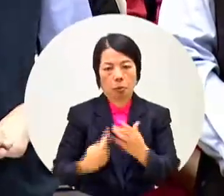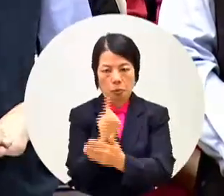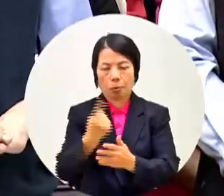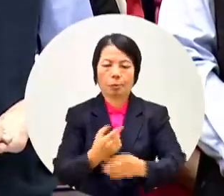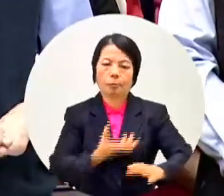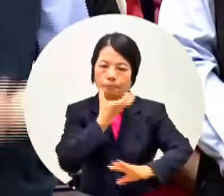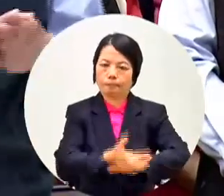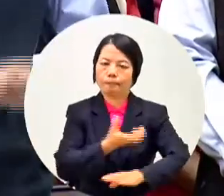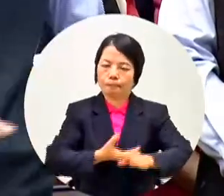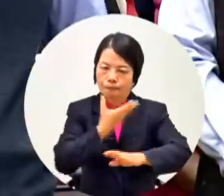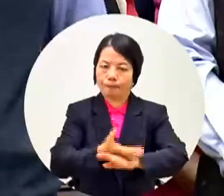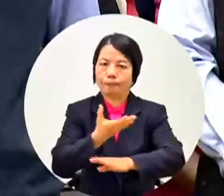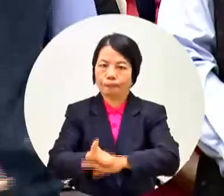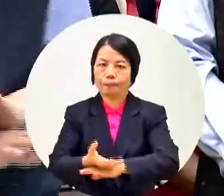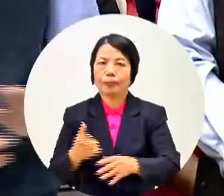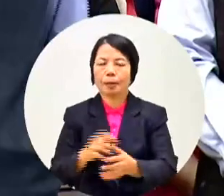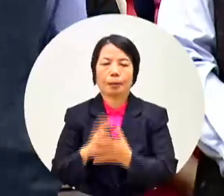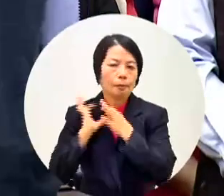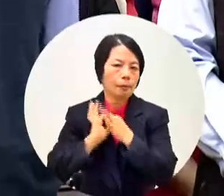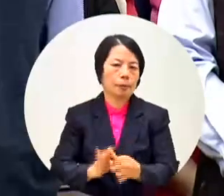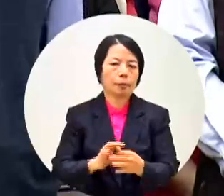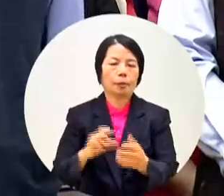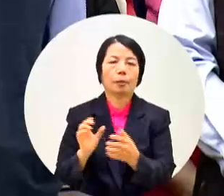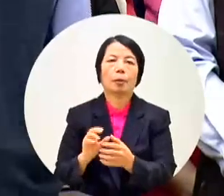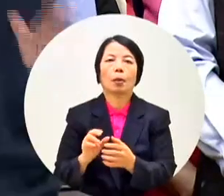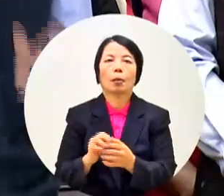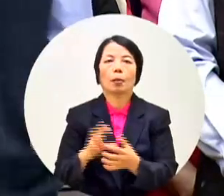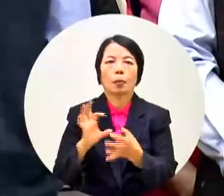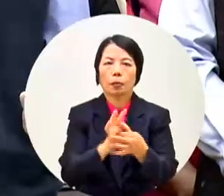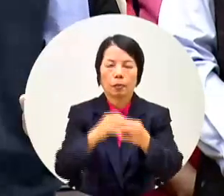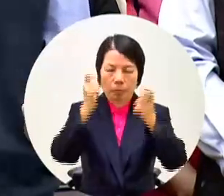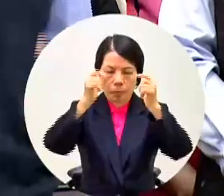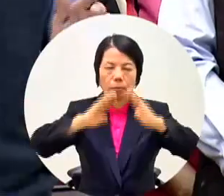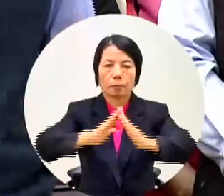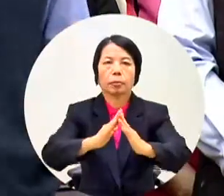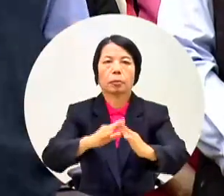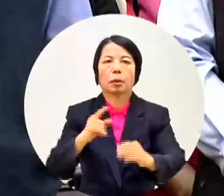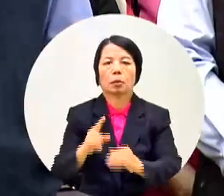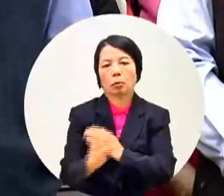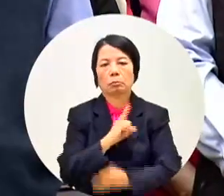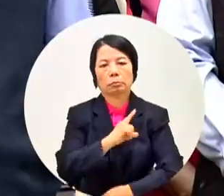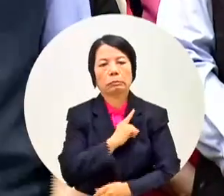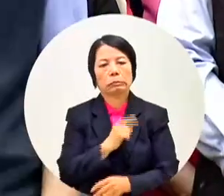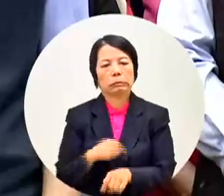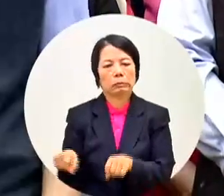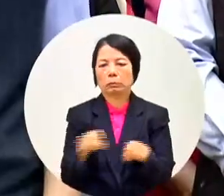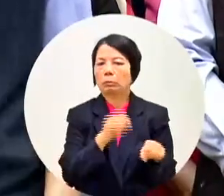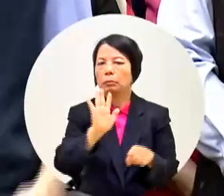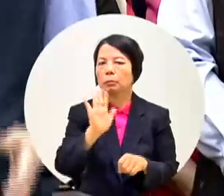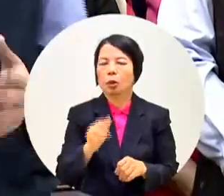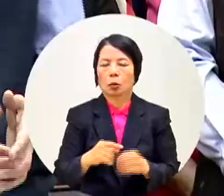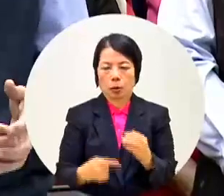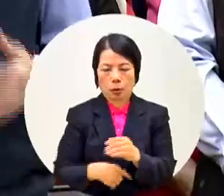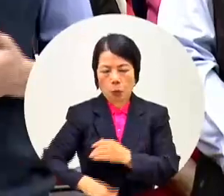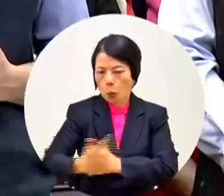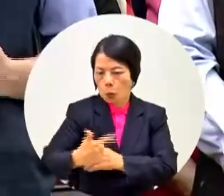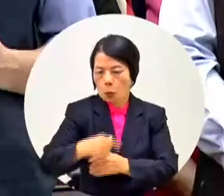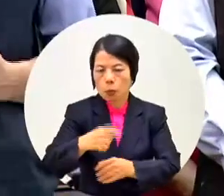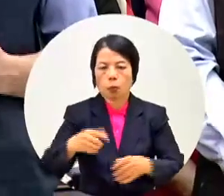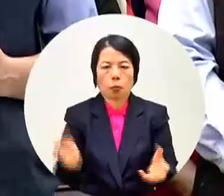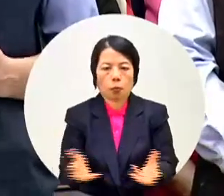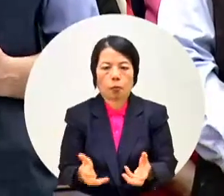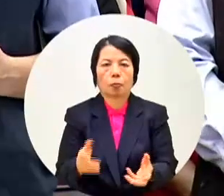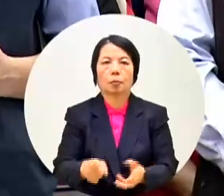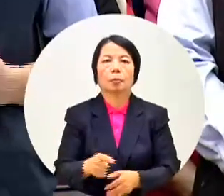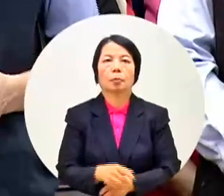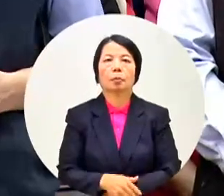高雄打拼。我们这个年纪我已经没有私心了，能做多少算多少。所以我们很希望议会给我们多多